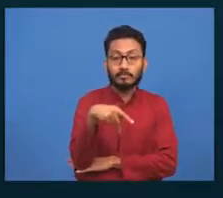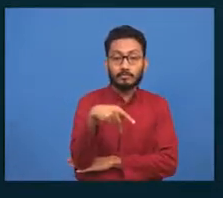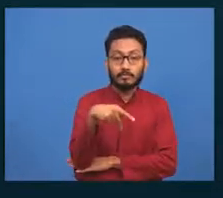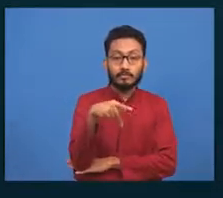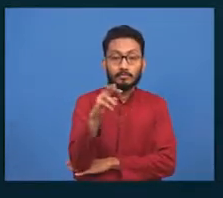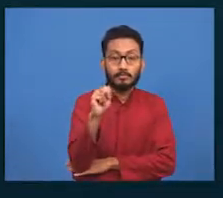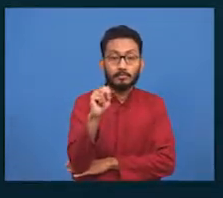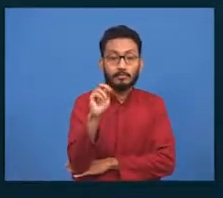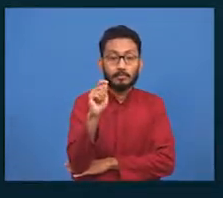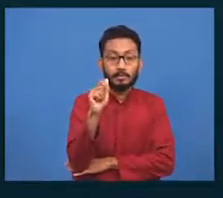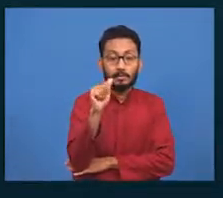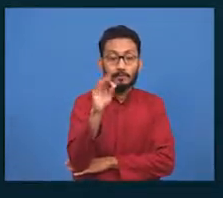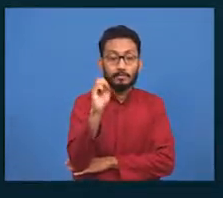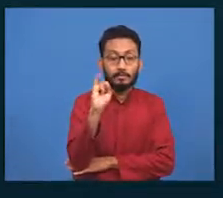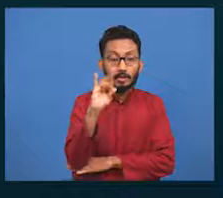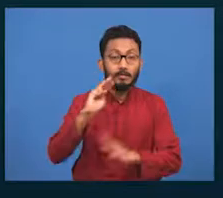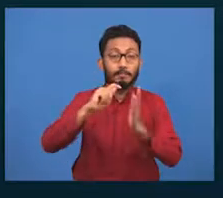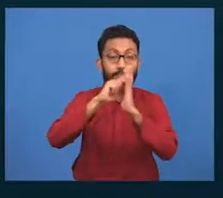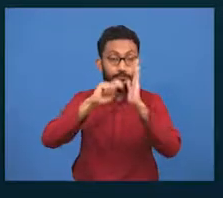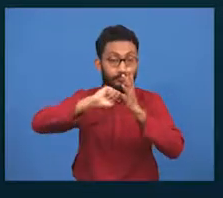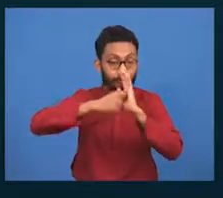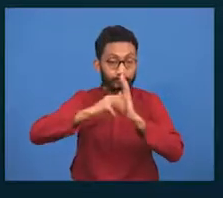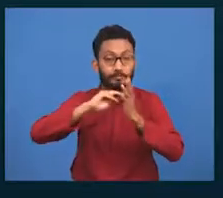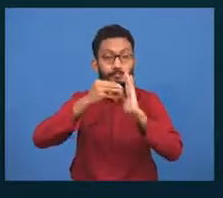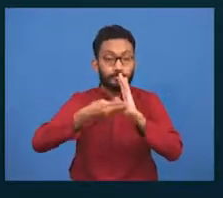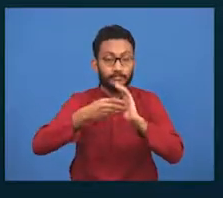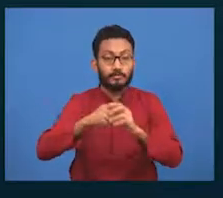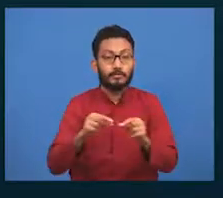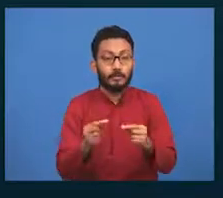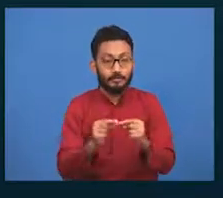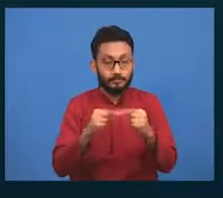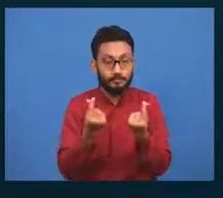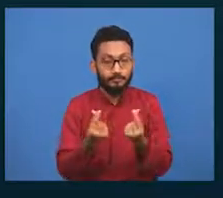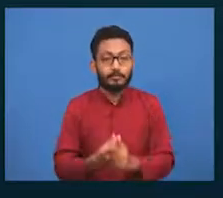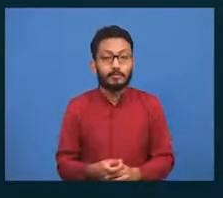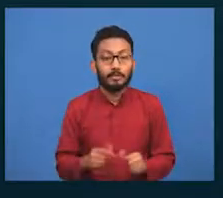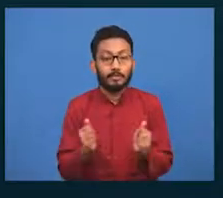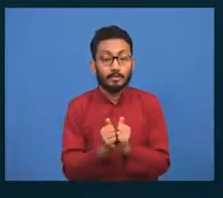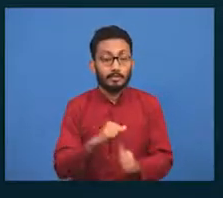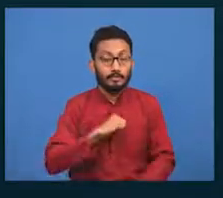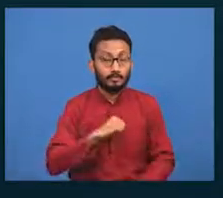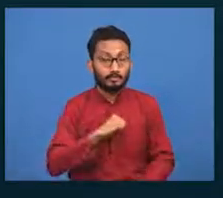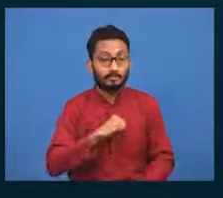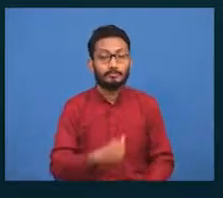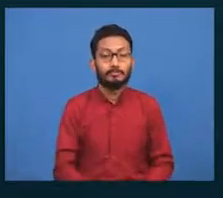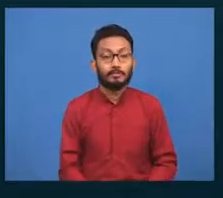Al-Quran mengikut hawa nafsu dan kepentingan mereka sendiri. Dan yang kedua,